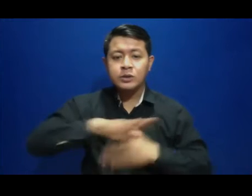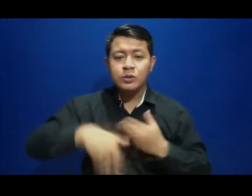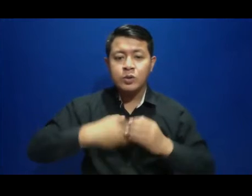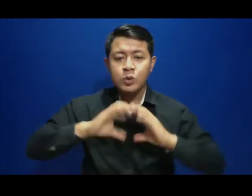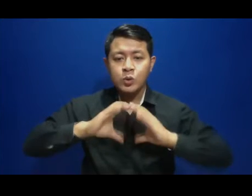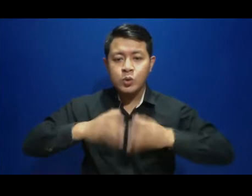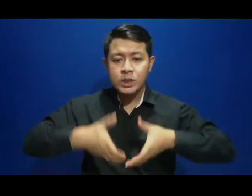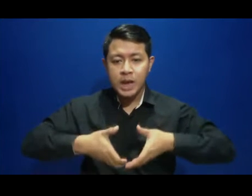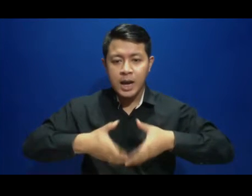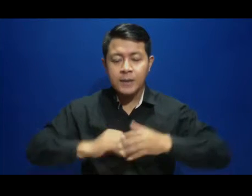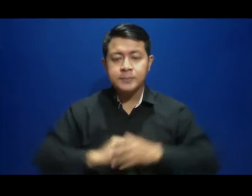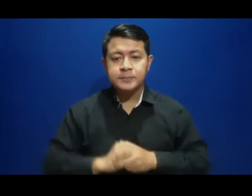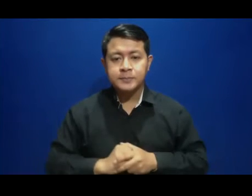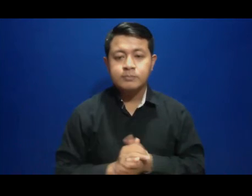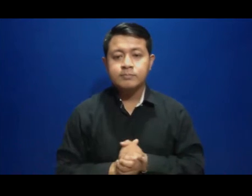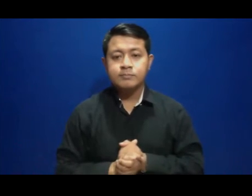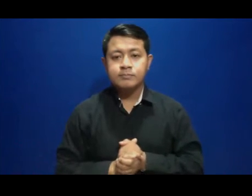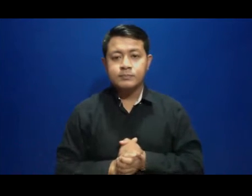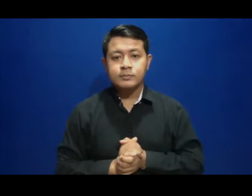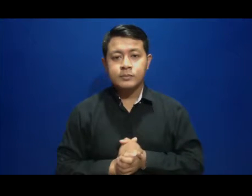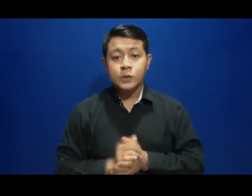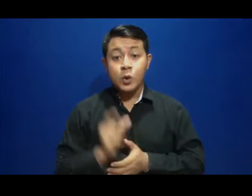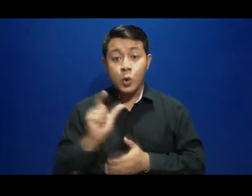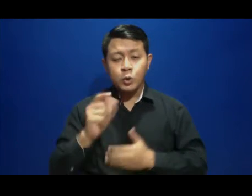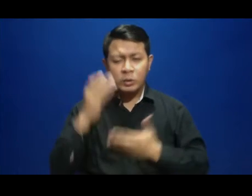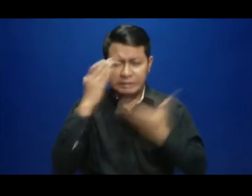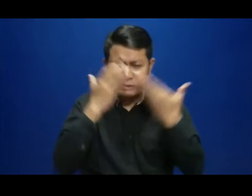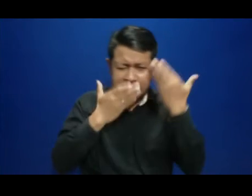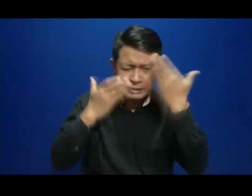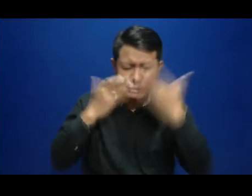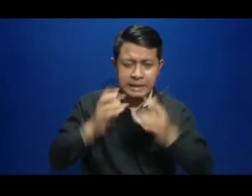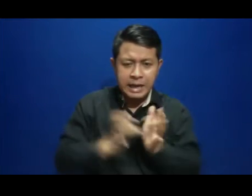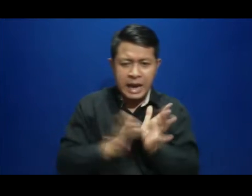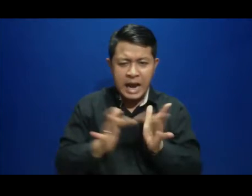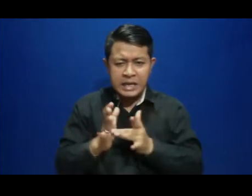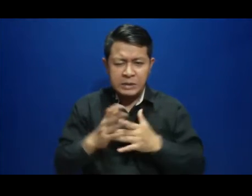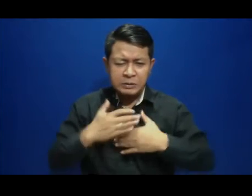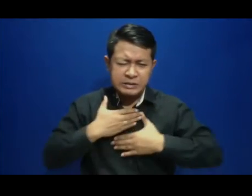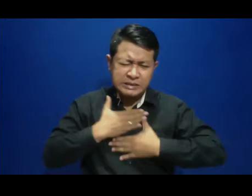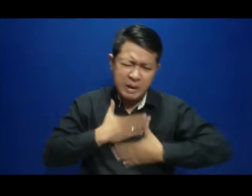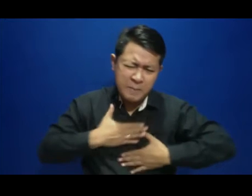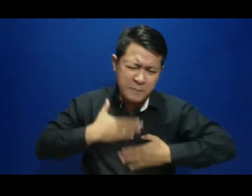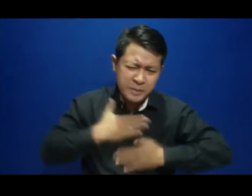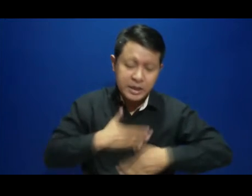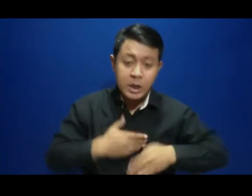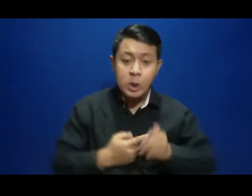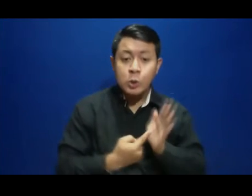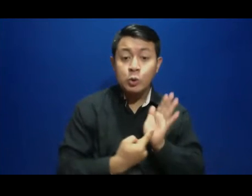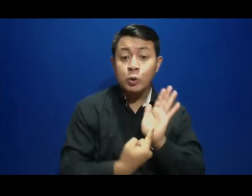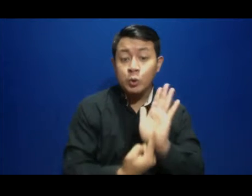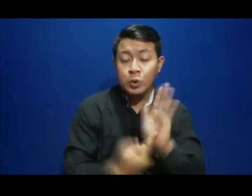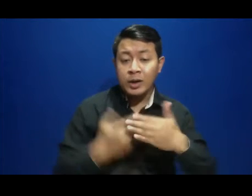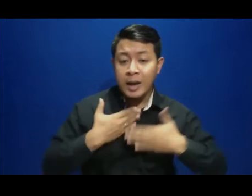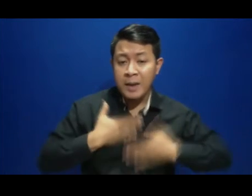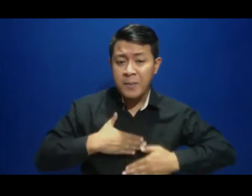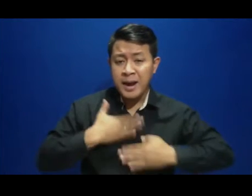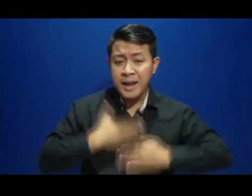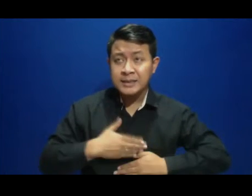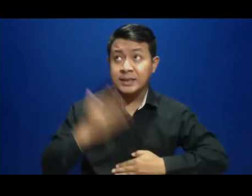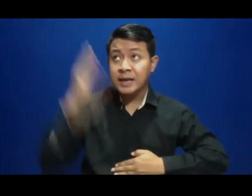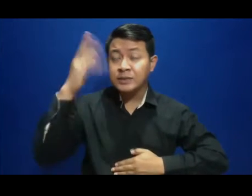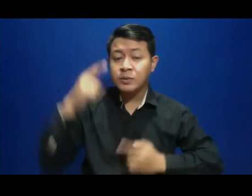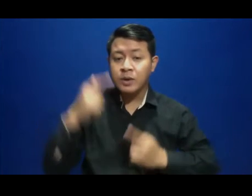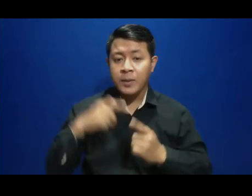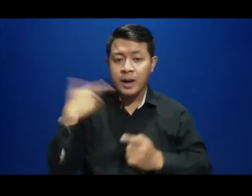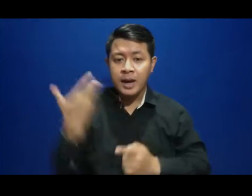Demi sengsara Yesus yang pedih, tunjukkanlah belas kasih-Mu kepada kami